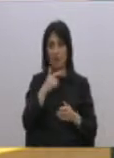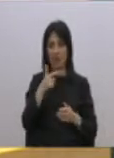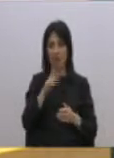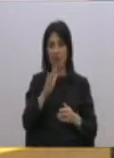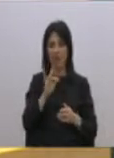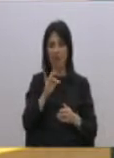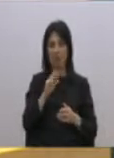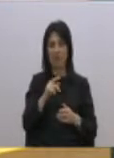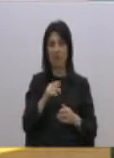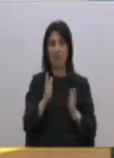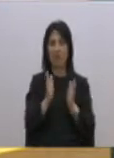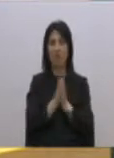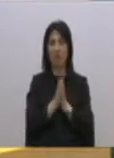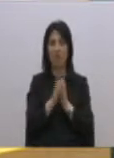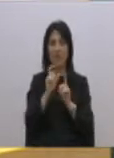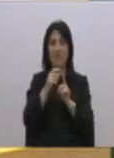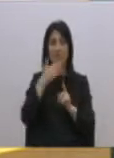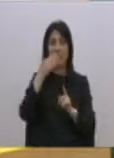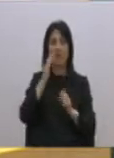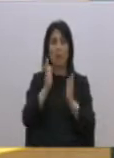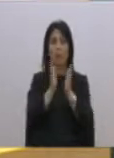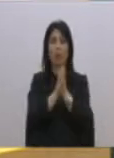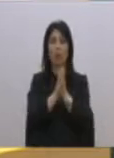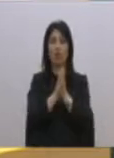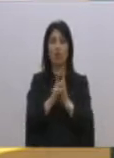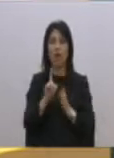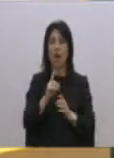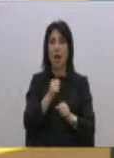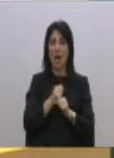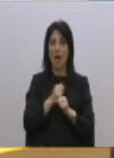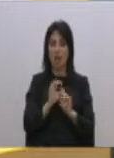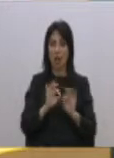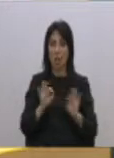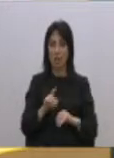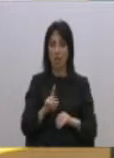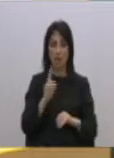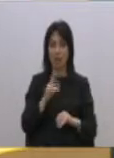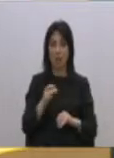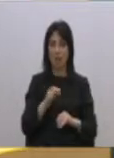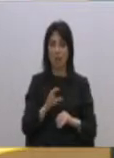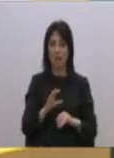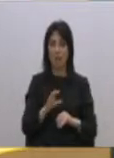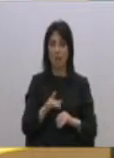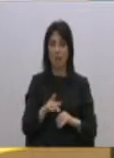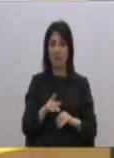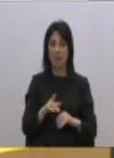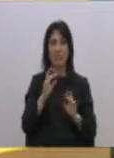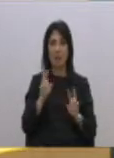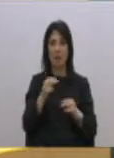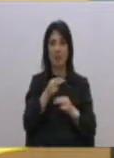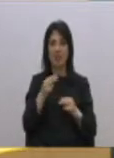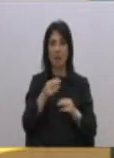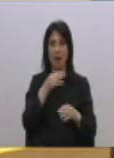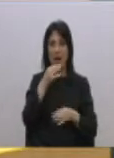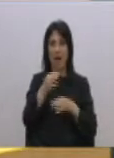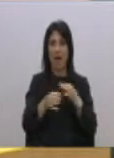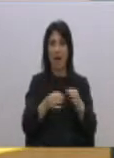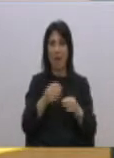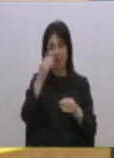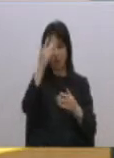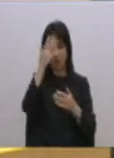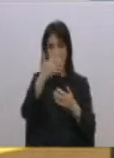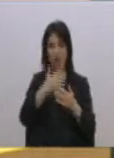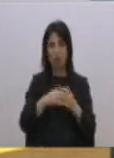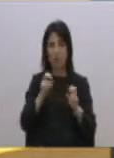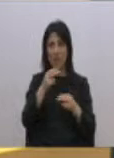გრიტიშვილმა, ითხოვა სიტყვა. Და რაზე გააკეთა კომენტარი, არ გაინტერესებთ? Რომელ ხმაურა, რომელ